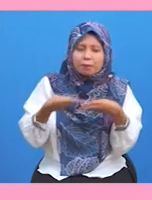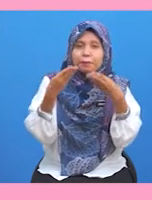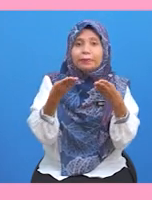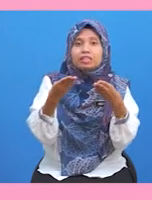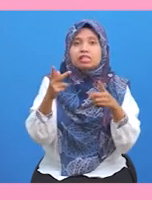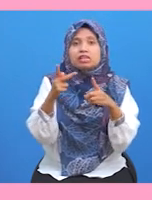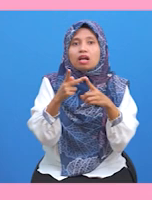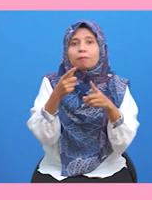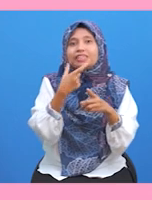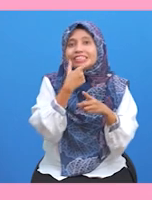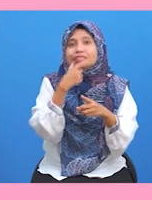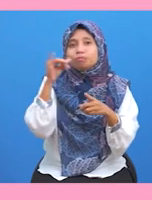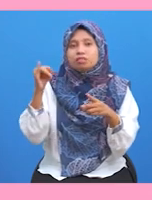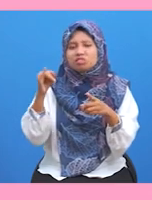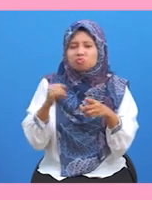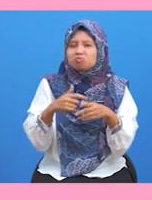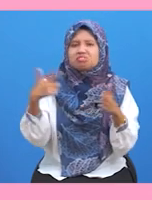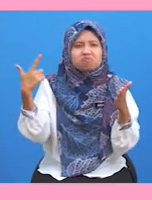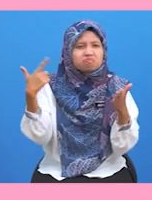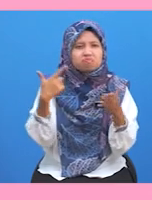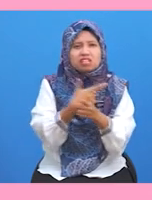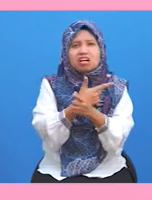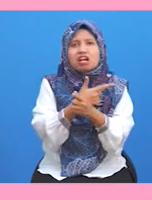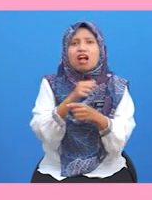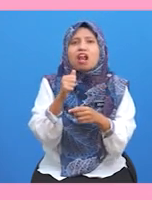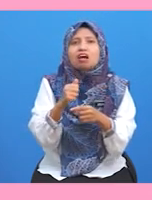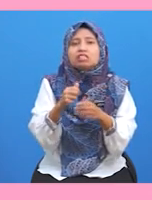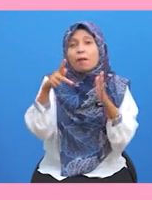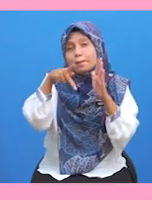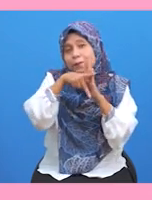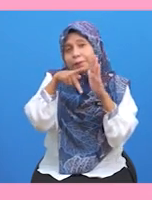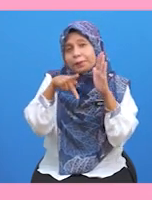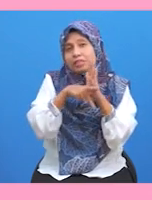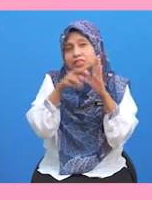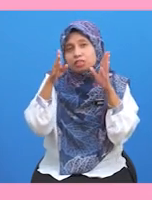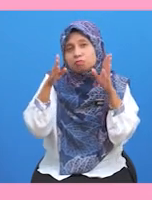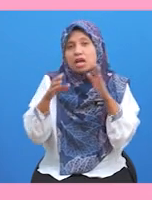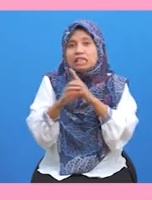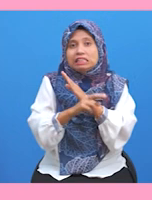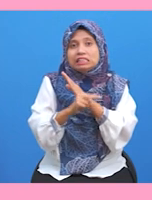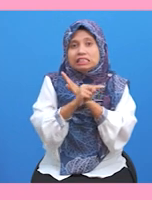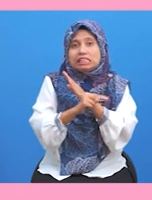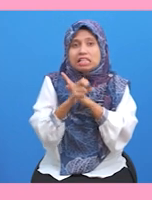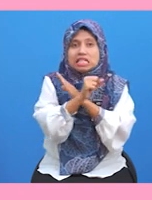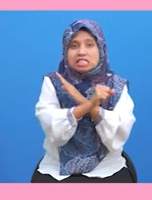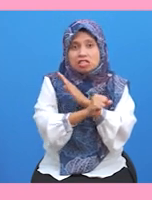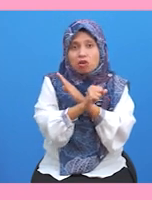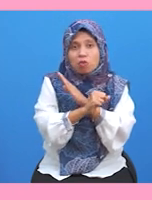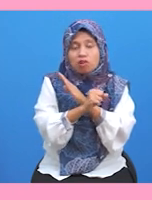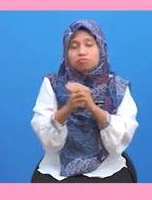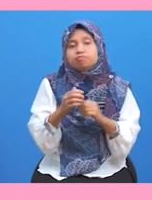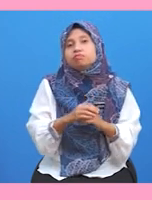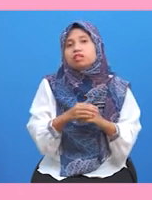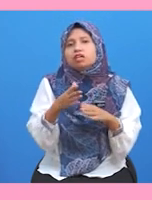British telah melanggar prinsip ke-8 ini. Beliau juga turut menafikan hak rakyat untuk